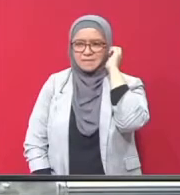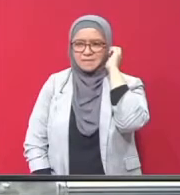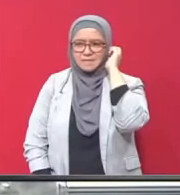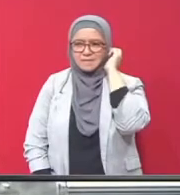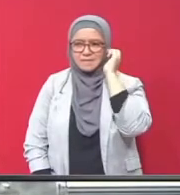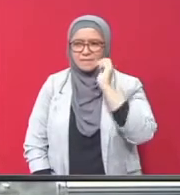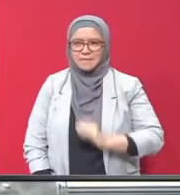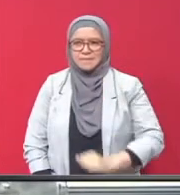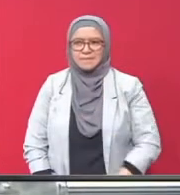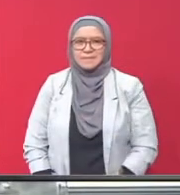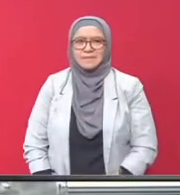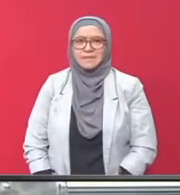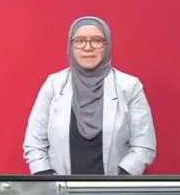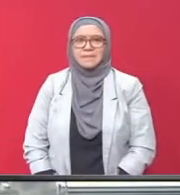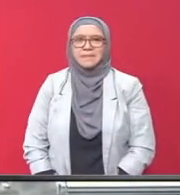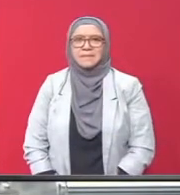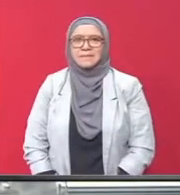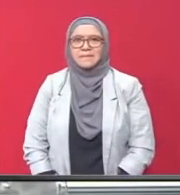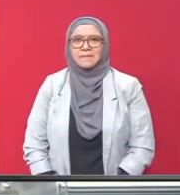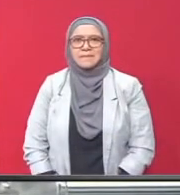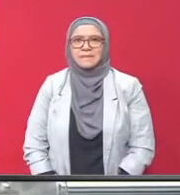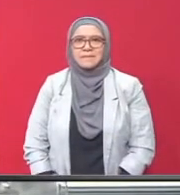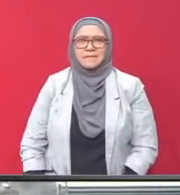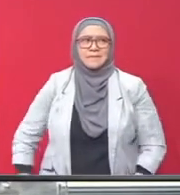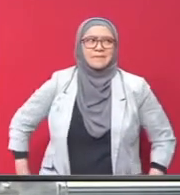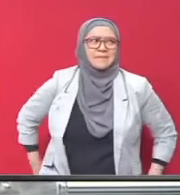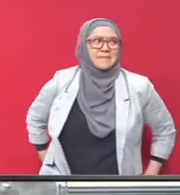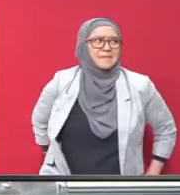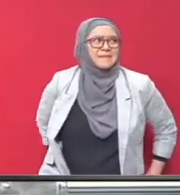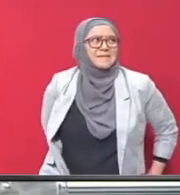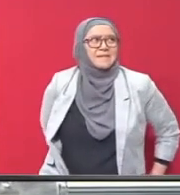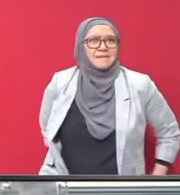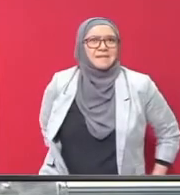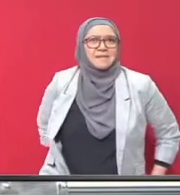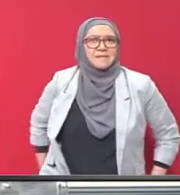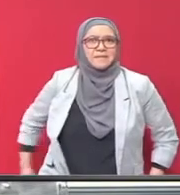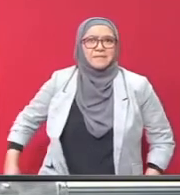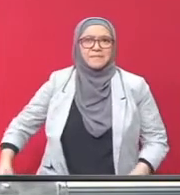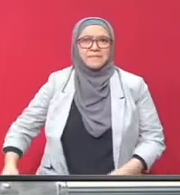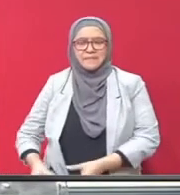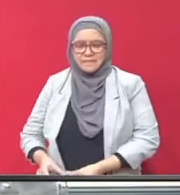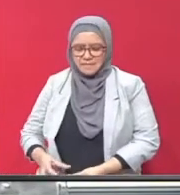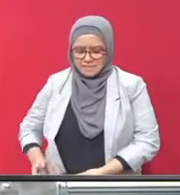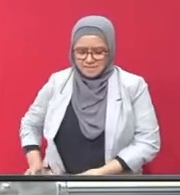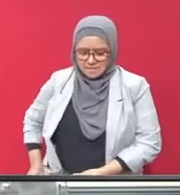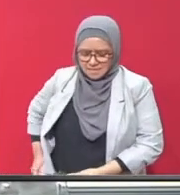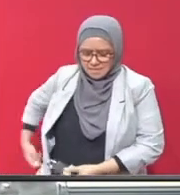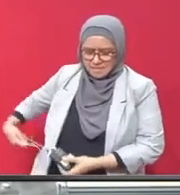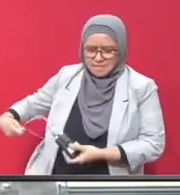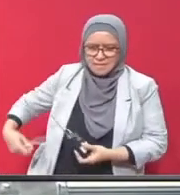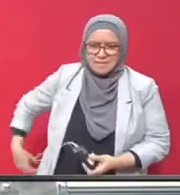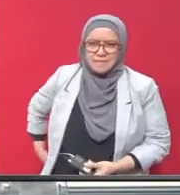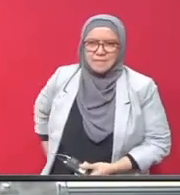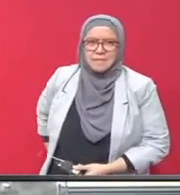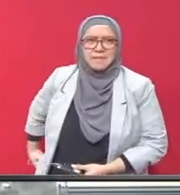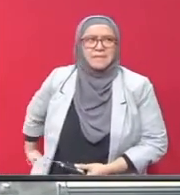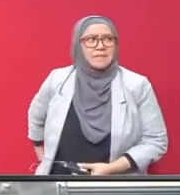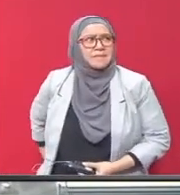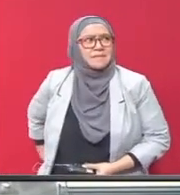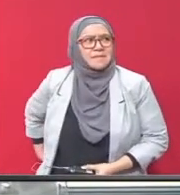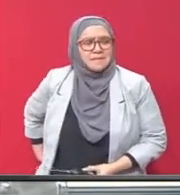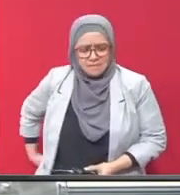poin sembilan pilihan telah dimanfaatkan oleh para majikan melalui program subsidi upah atau